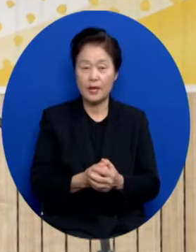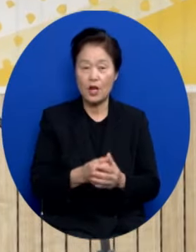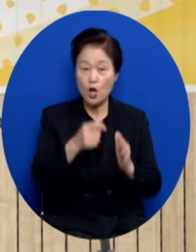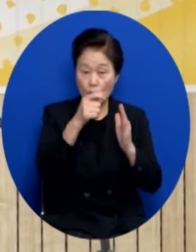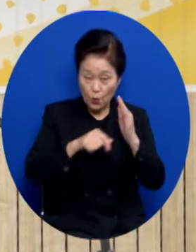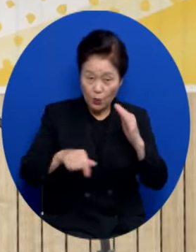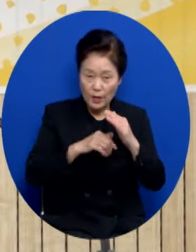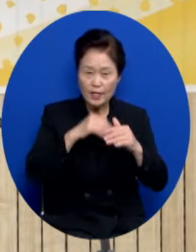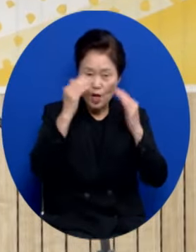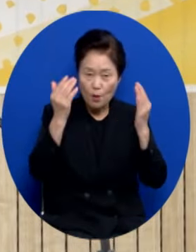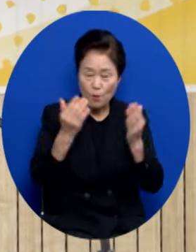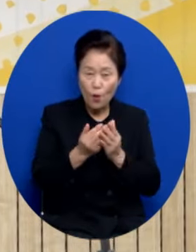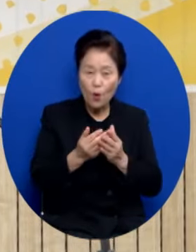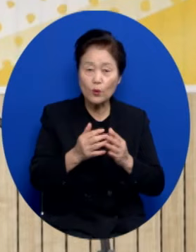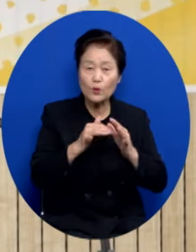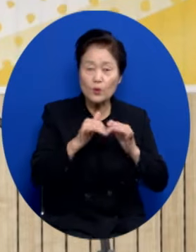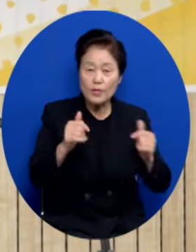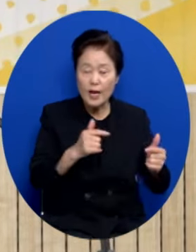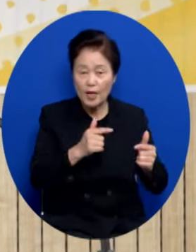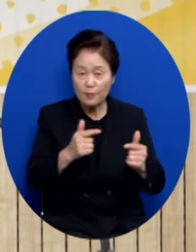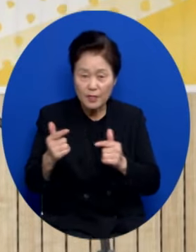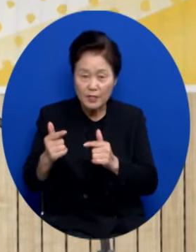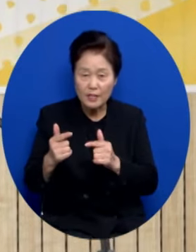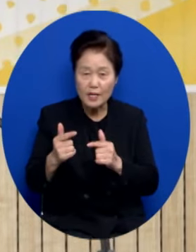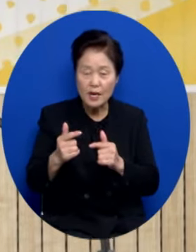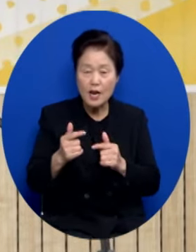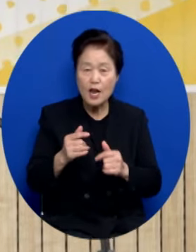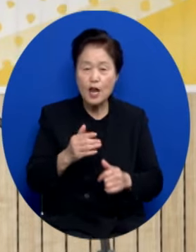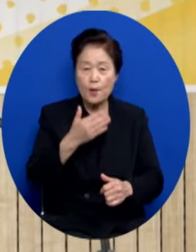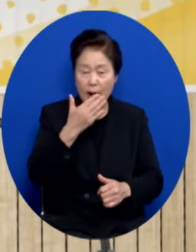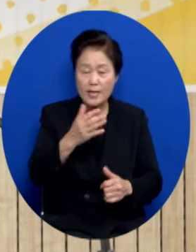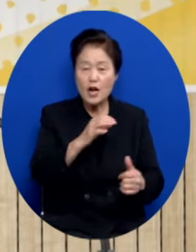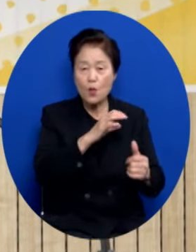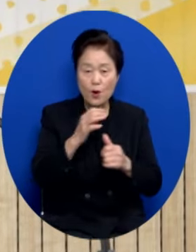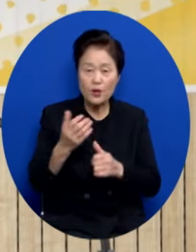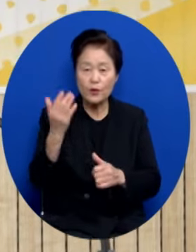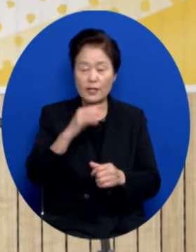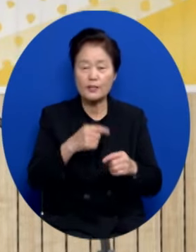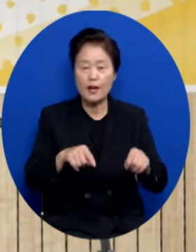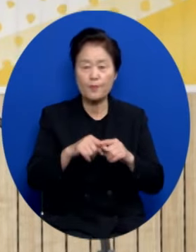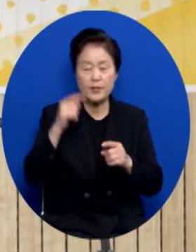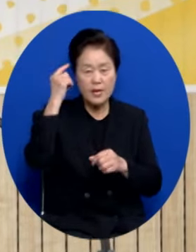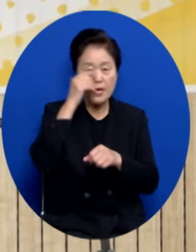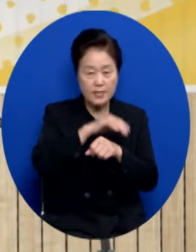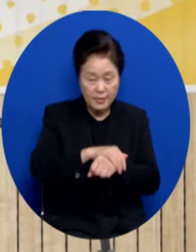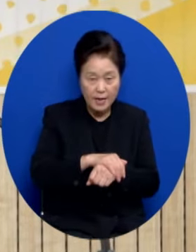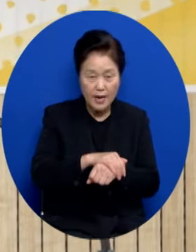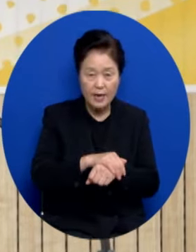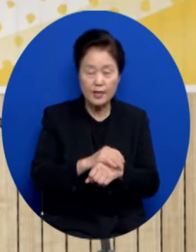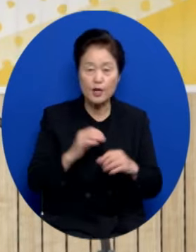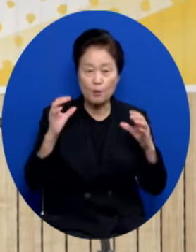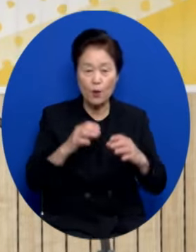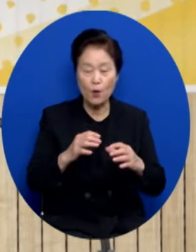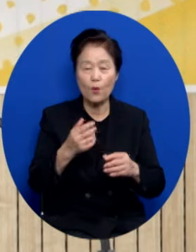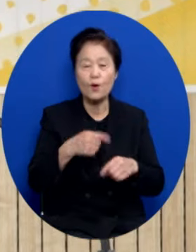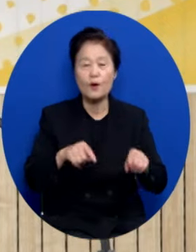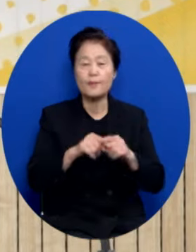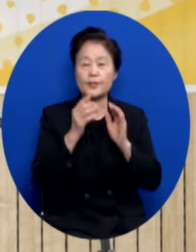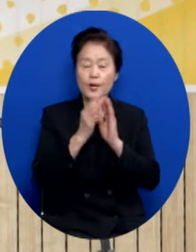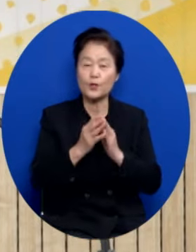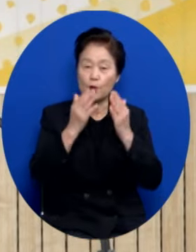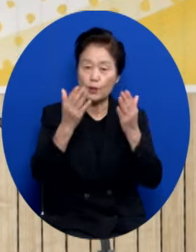내의 모든 인적 자원풀을 최대한 활용해서 함께 지혜를 모으고 함께 기도하면서